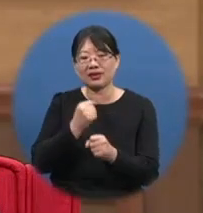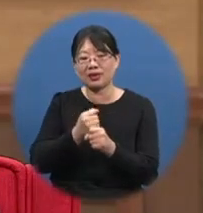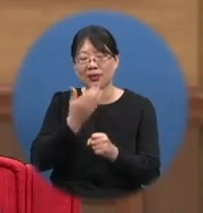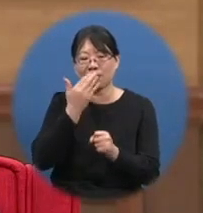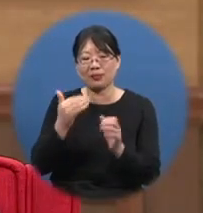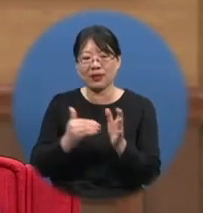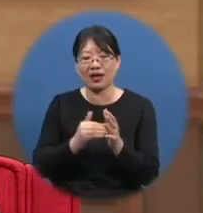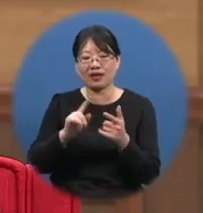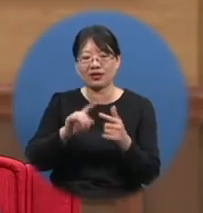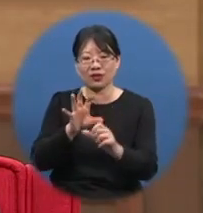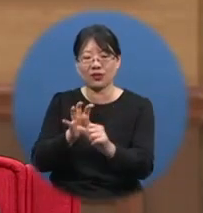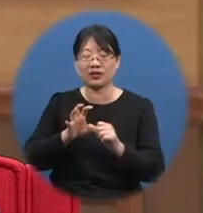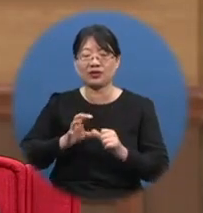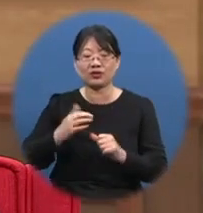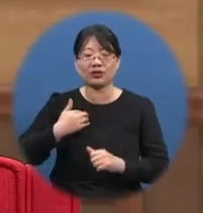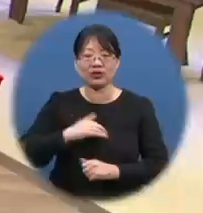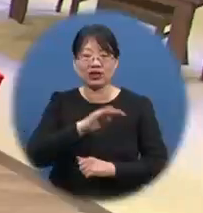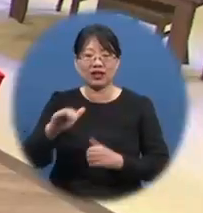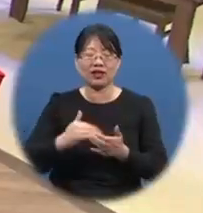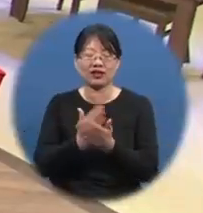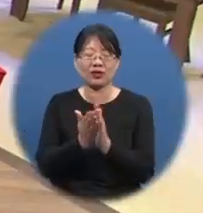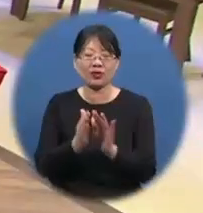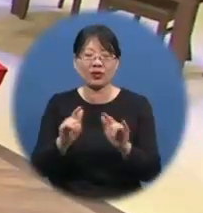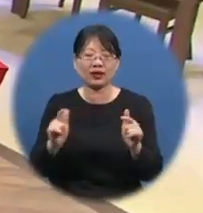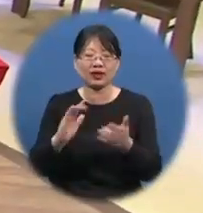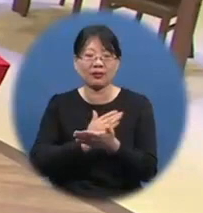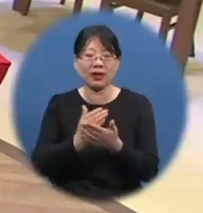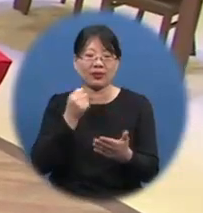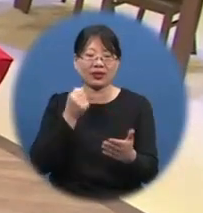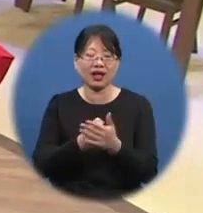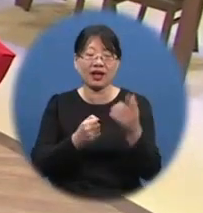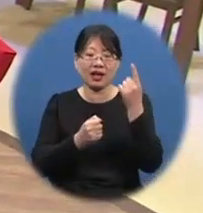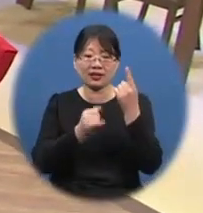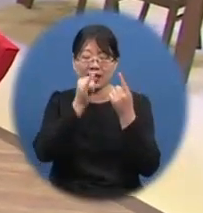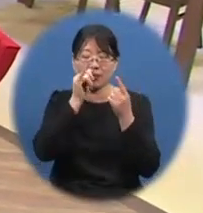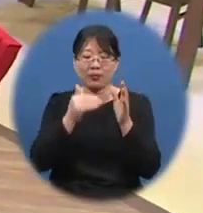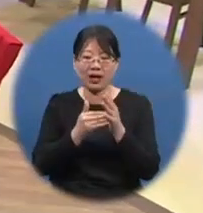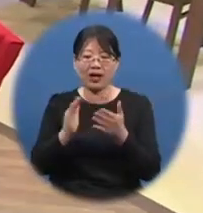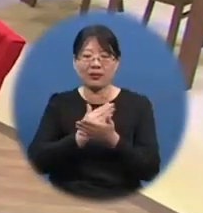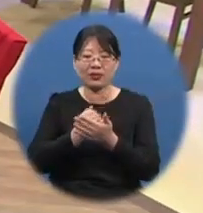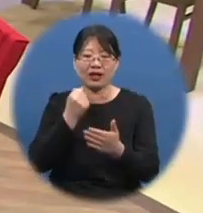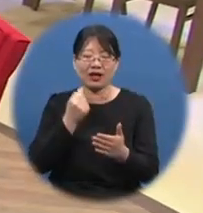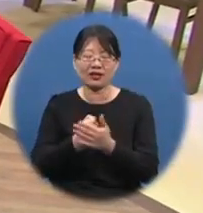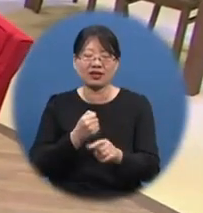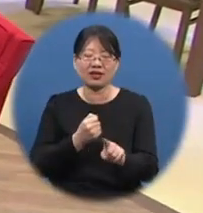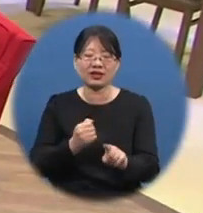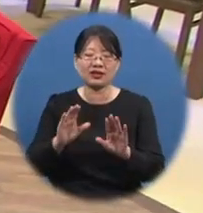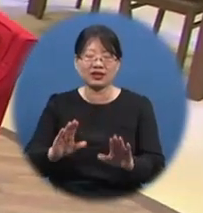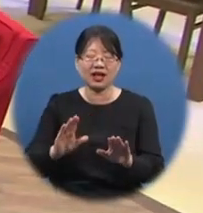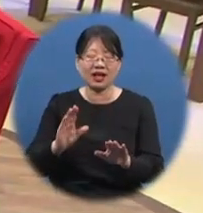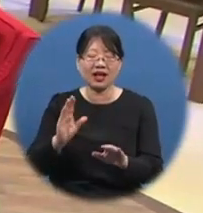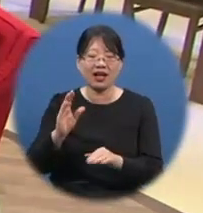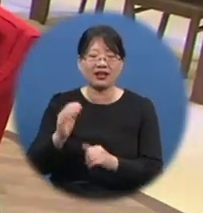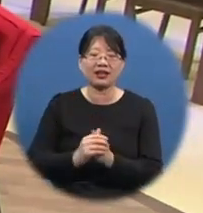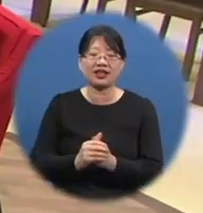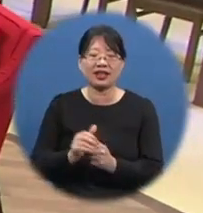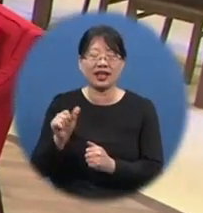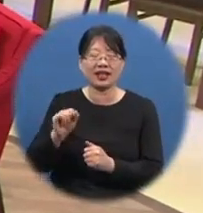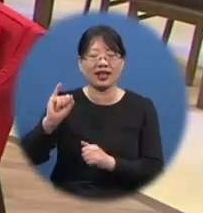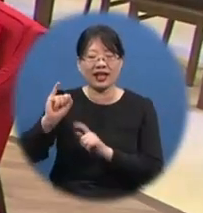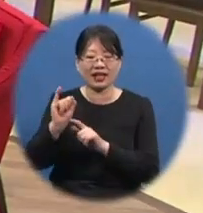예. 그거 가지고 우리가 여러 가지 판단을 안 하겠습니까? 네. 그 판단하는 것이 이제 인공지능 AI가